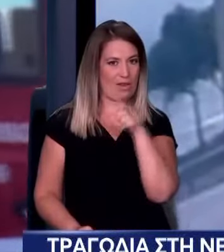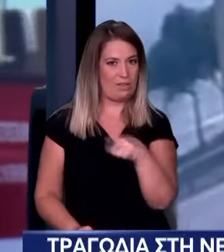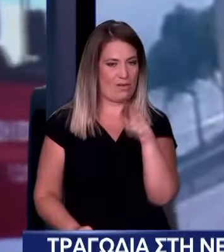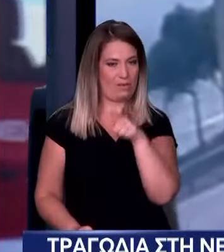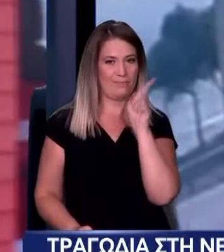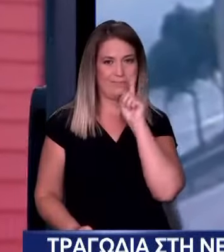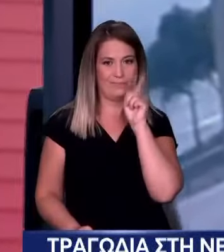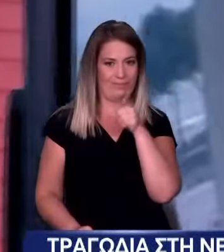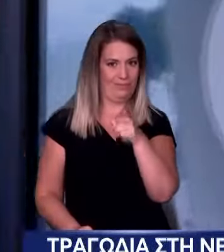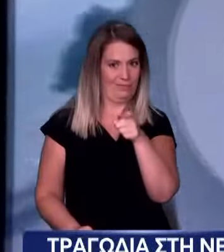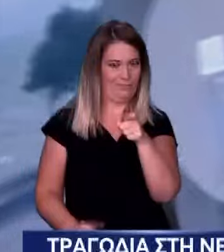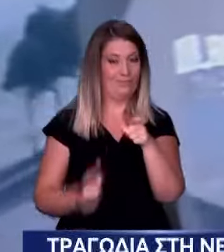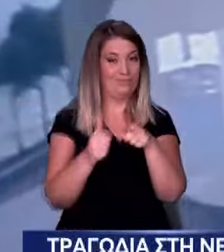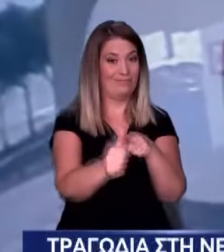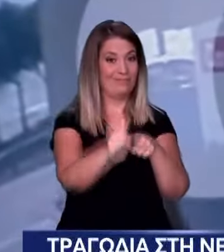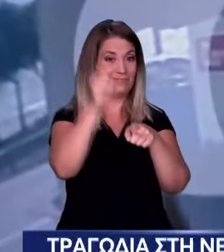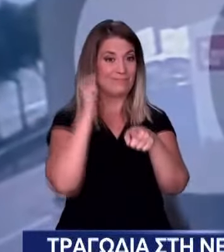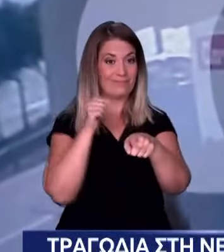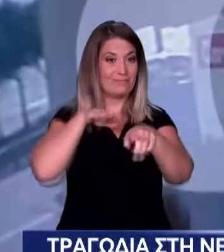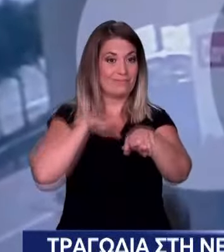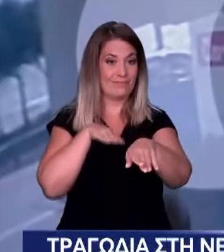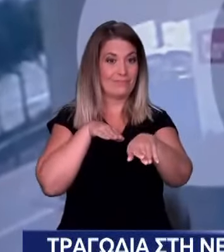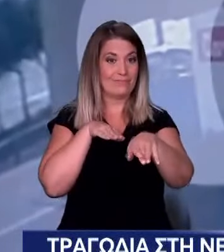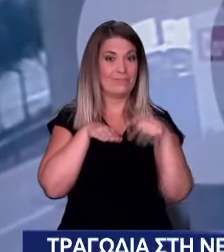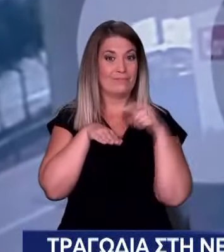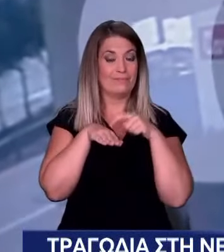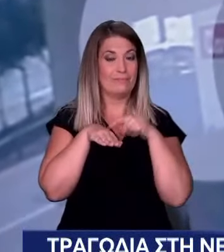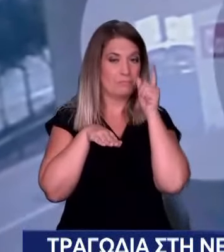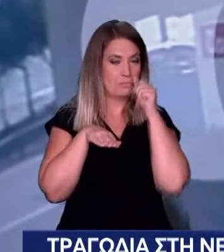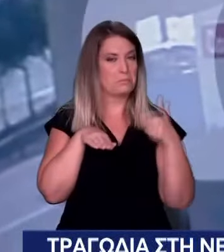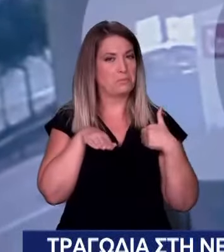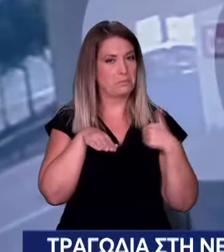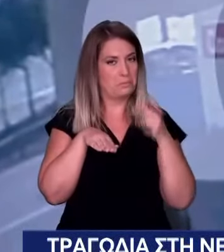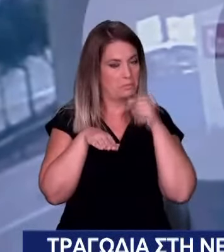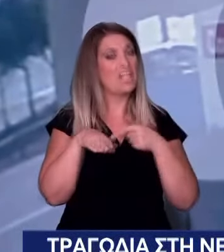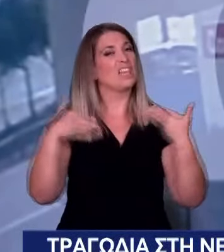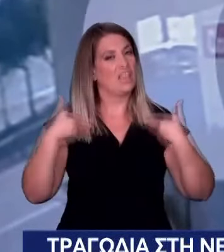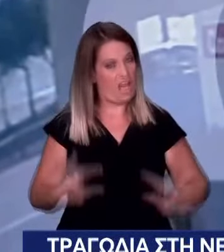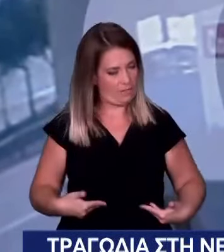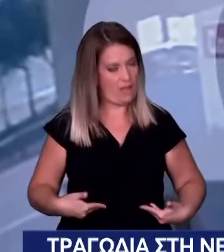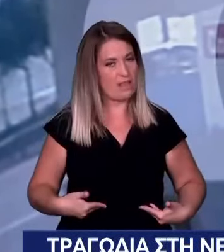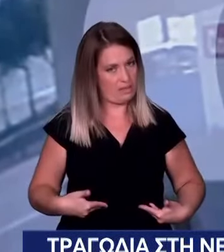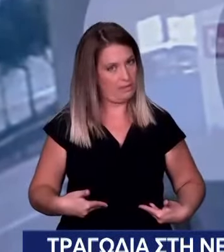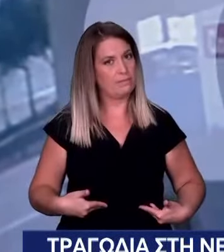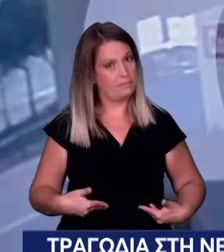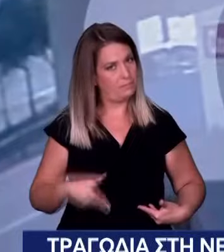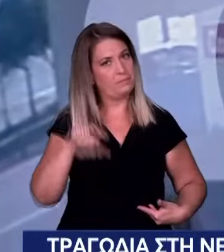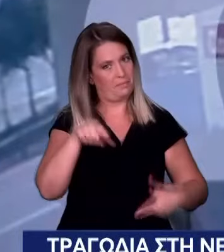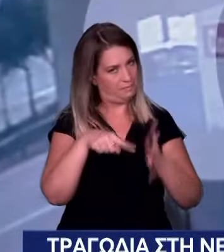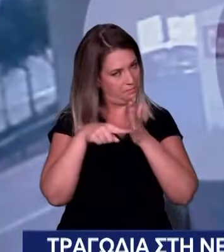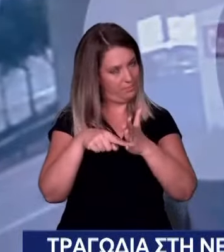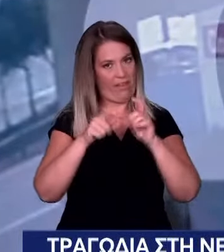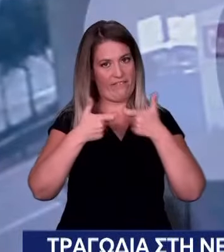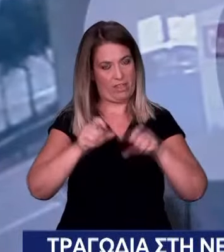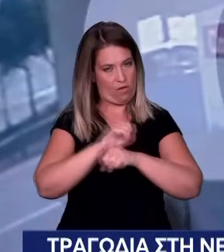είναι η Ντιάνα. Στο δεύτερο αυτοκίνητο είναι ένας νέος άνδρας ο οποίος τραυματίστηκε. Είναι εδώ κοντά μας και θα τον ακούσετε σε λίγο.